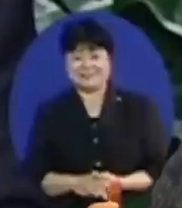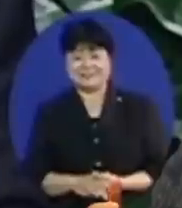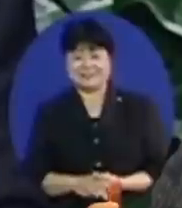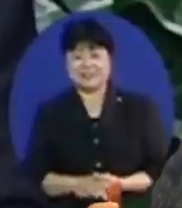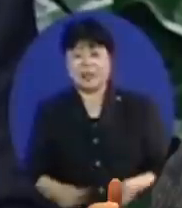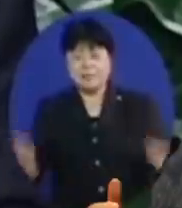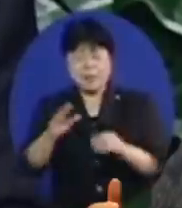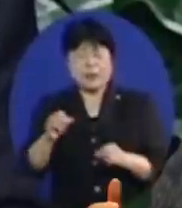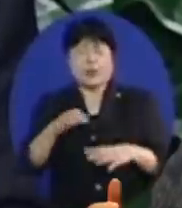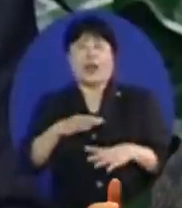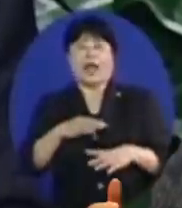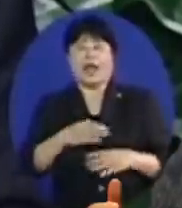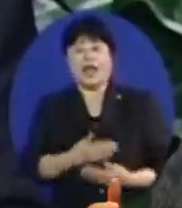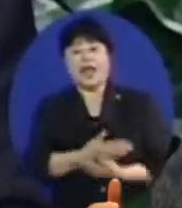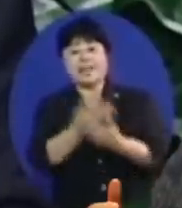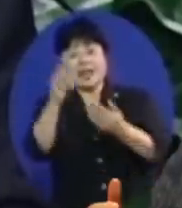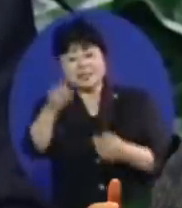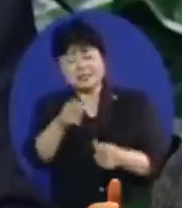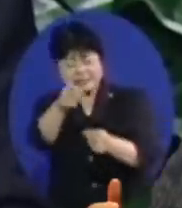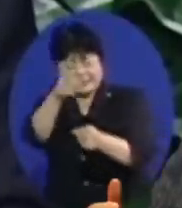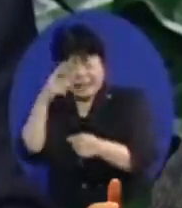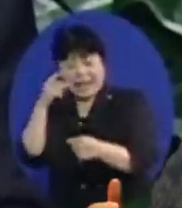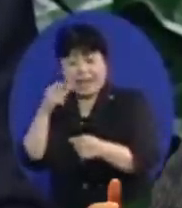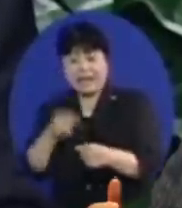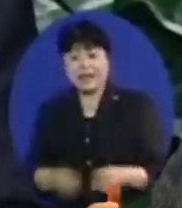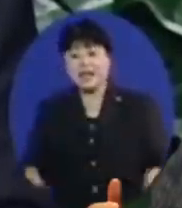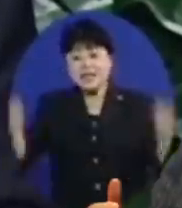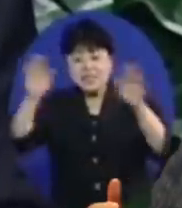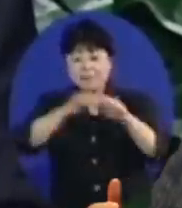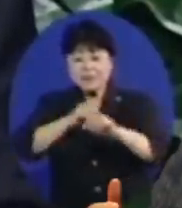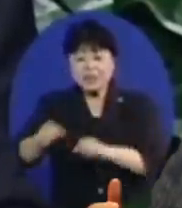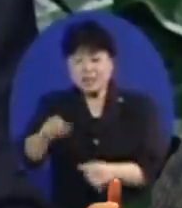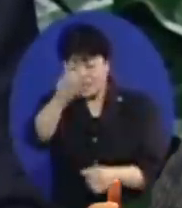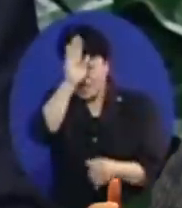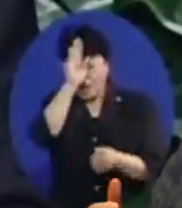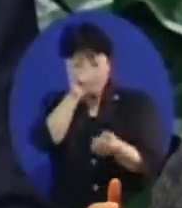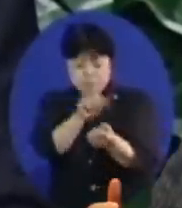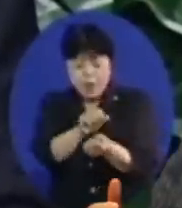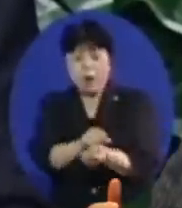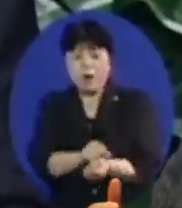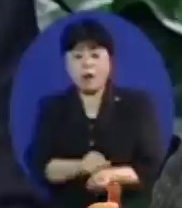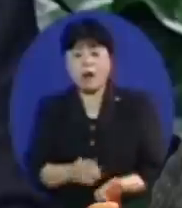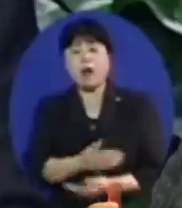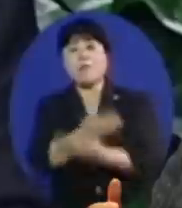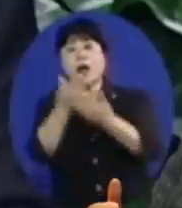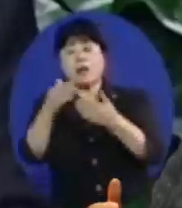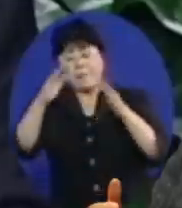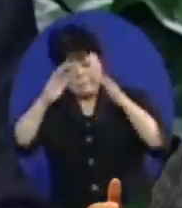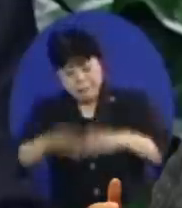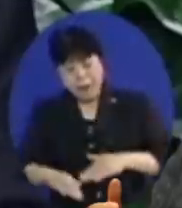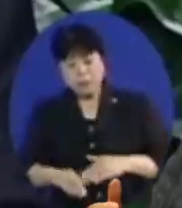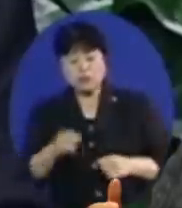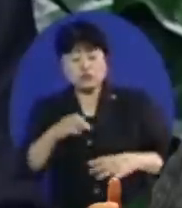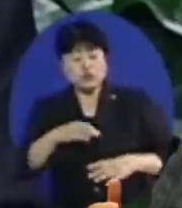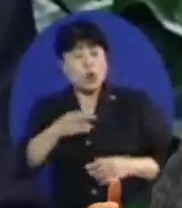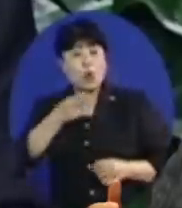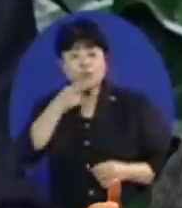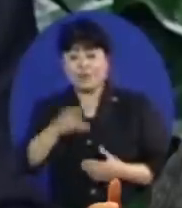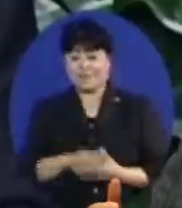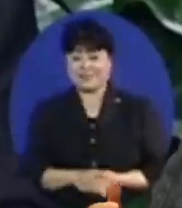밤의 놀람과 낮에 흐르는 살과 흑암 중에 해하는 연병과 백주에 황폐케 하는 파멸을 두려워하냐